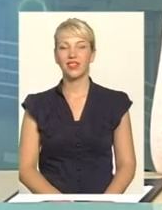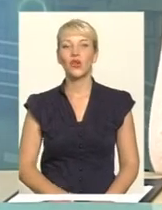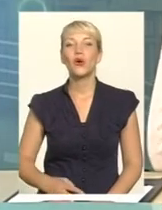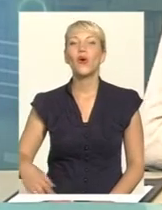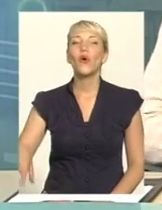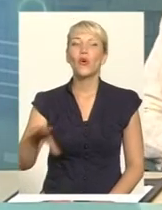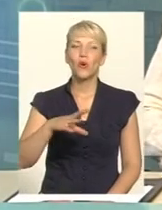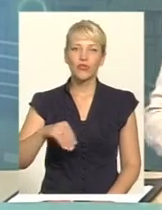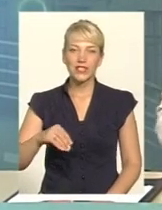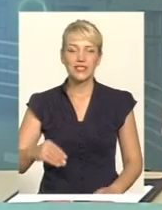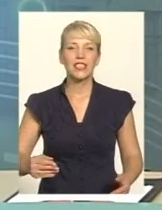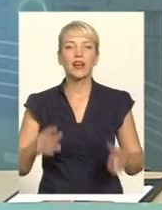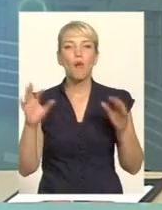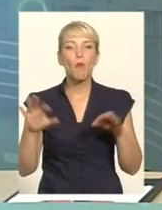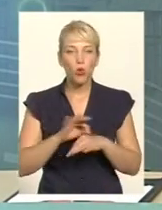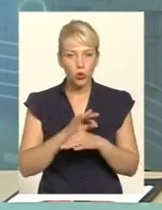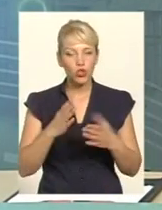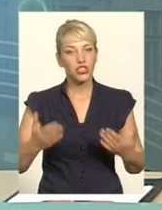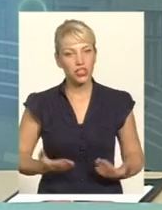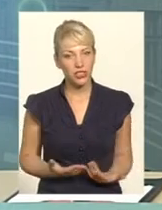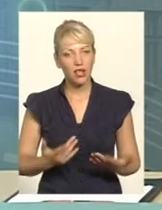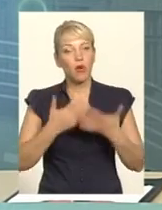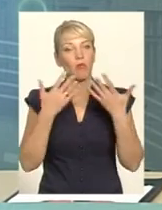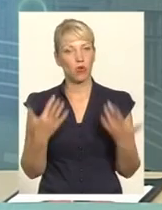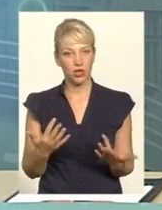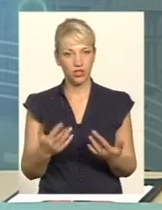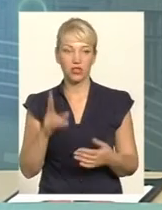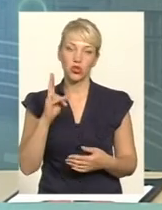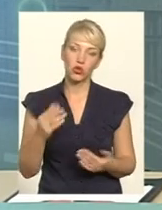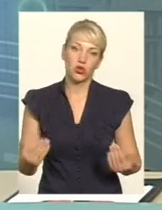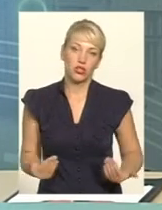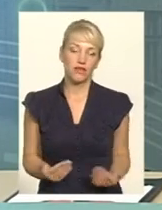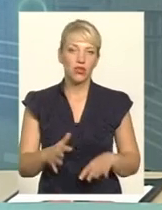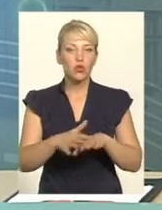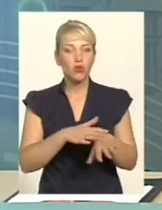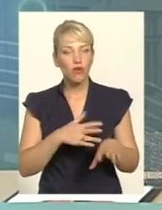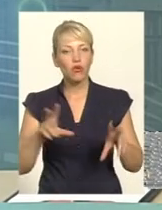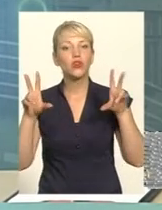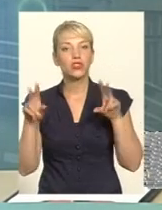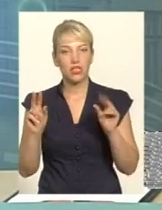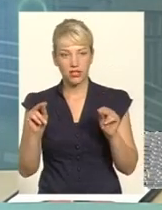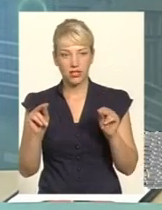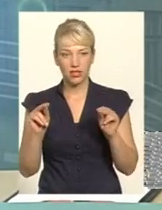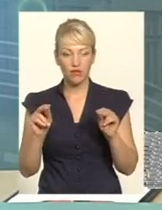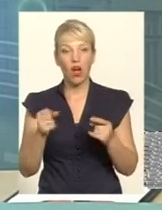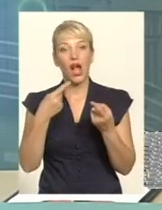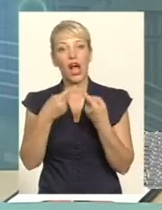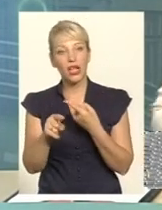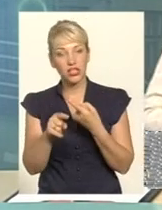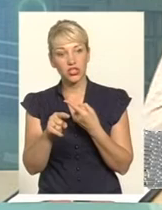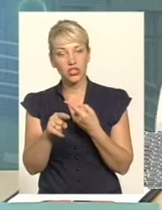У всіх подружнє життя складається по-різному. Одні живуть довго та щасливо, інші